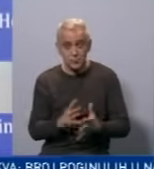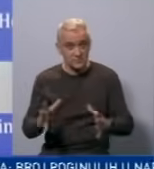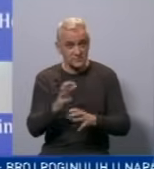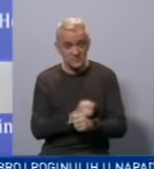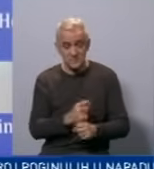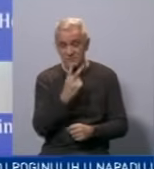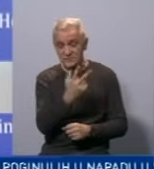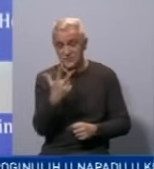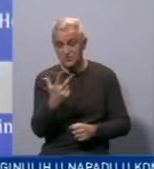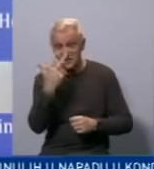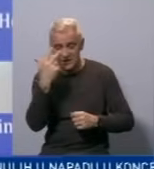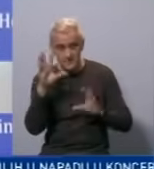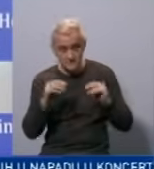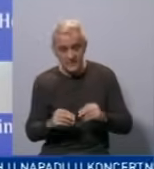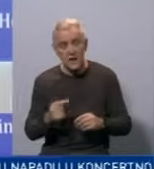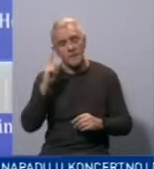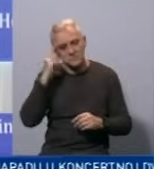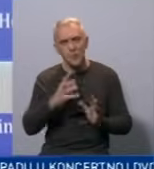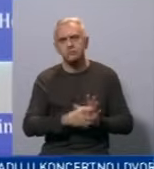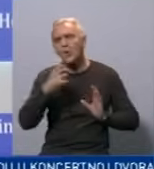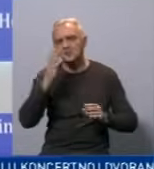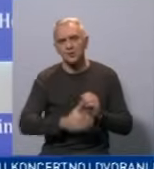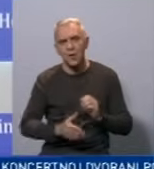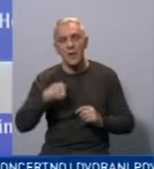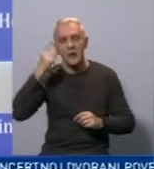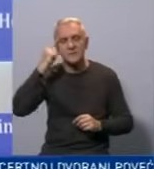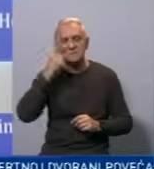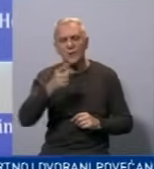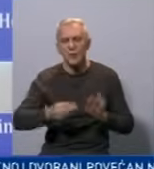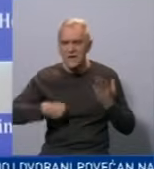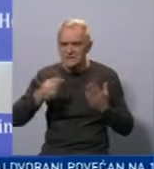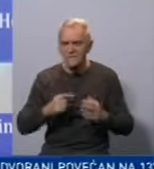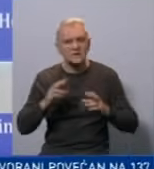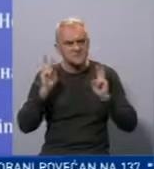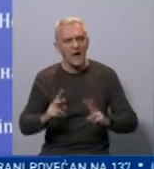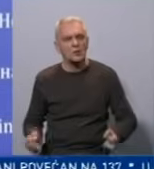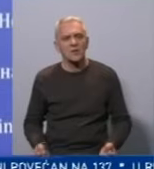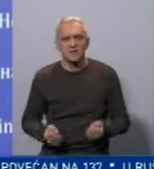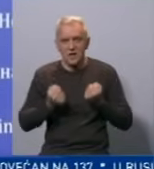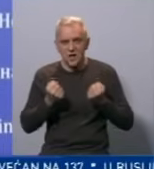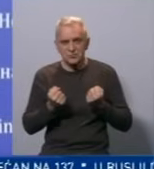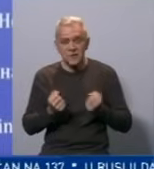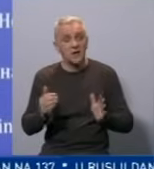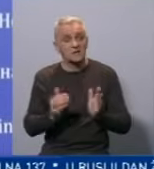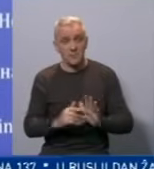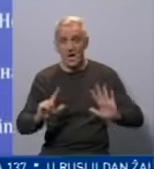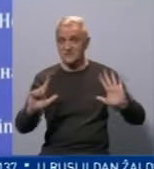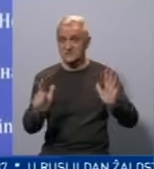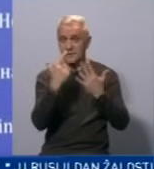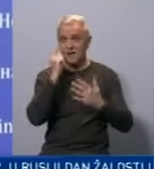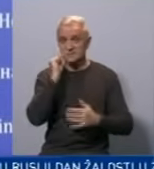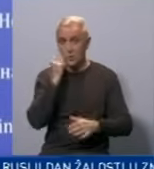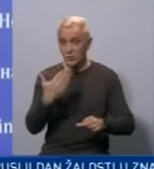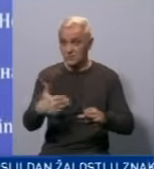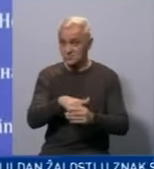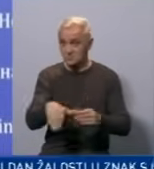dopune da produžimo taj rok. Ja smatram opet da su ove izmjene doista teške, treba 17 ljudi